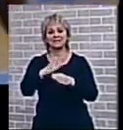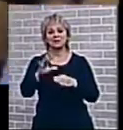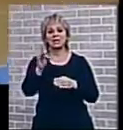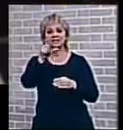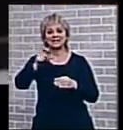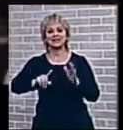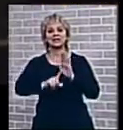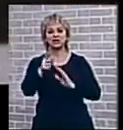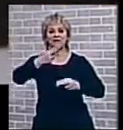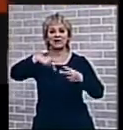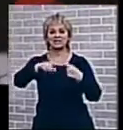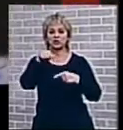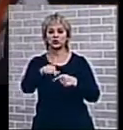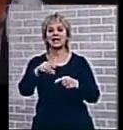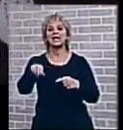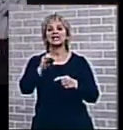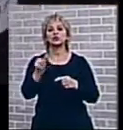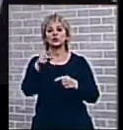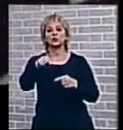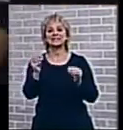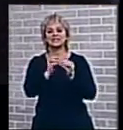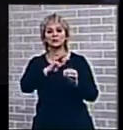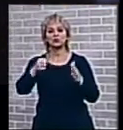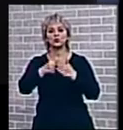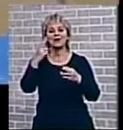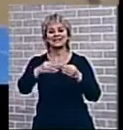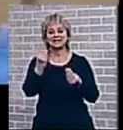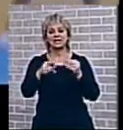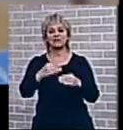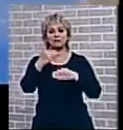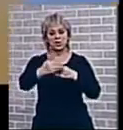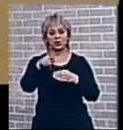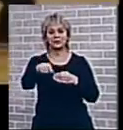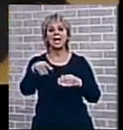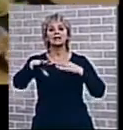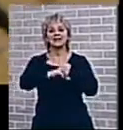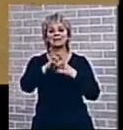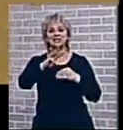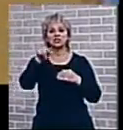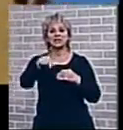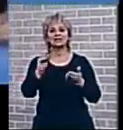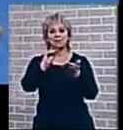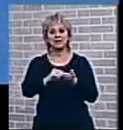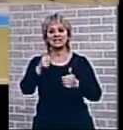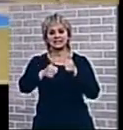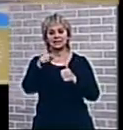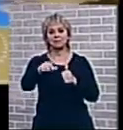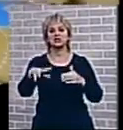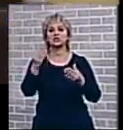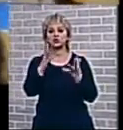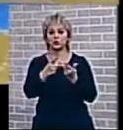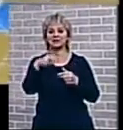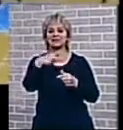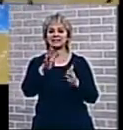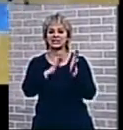постепенно ростовчанки стали возвращать интригу. И за 10 минут до конца матча вышли вперед. А на последних минутах добили соперниц.